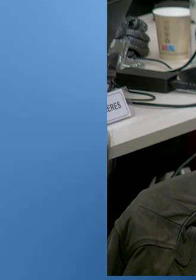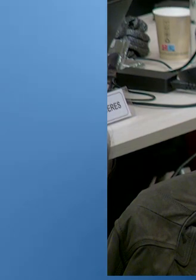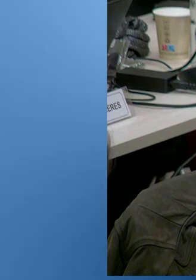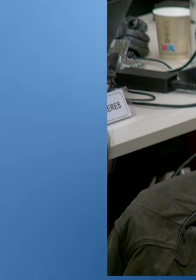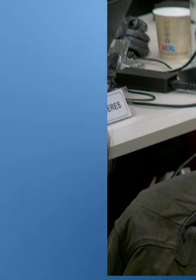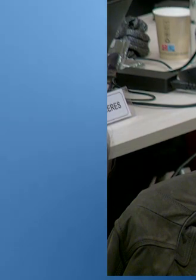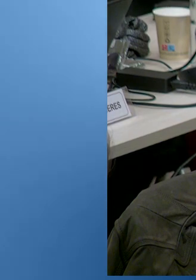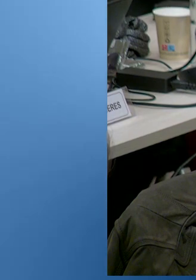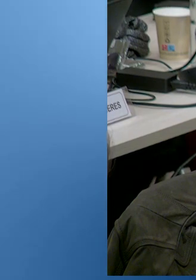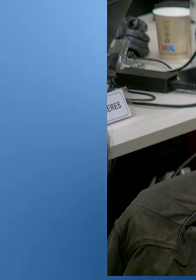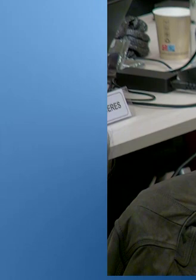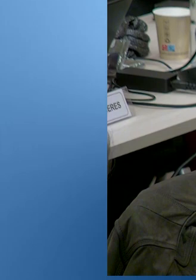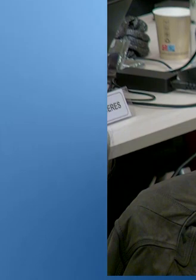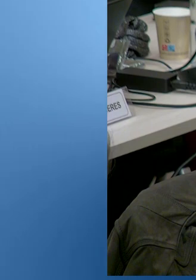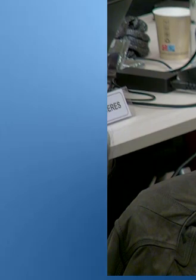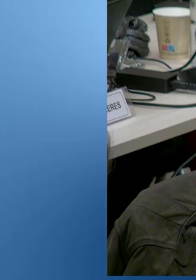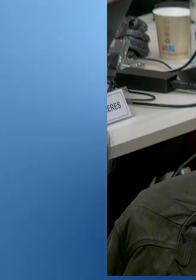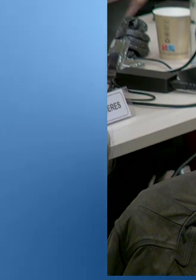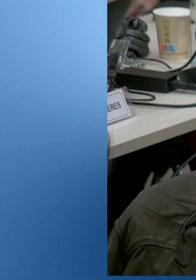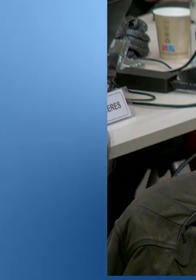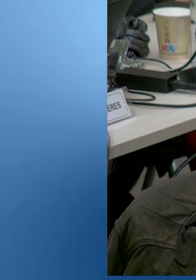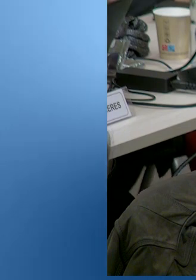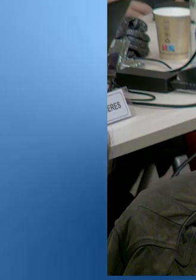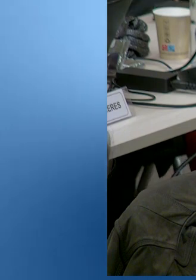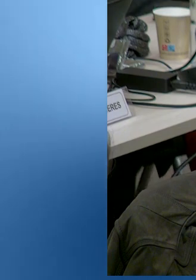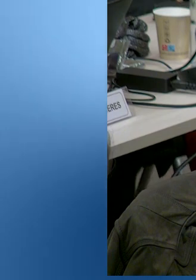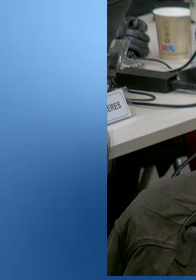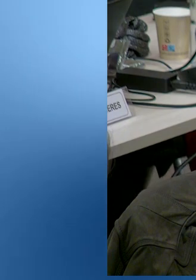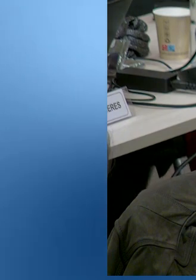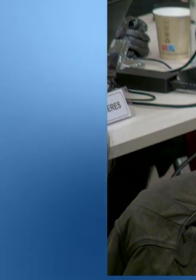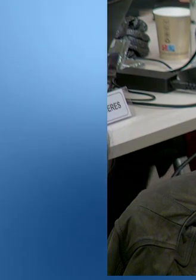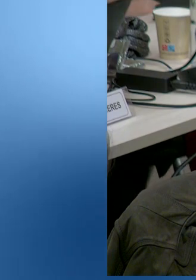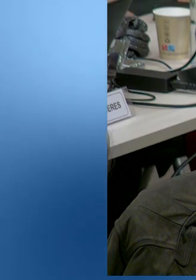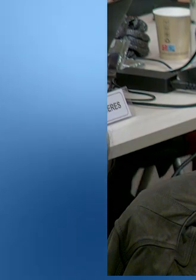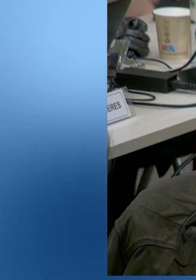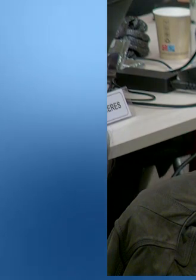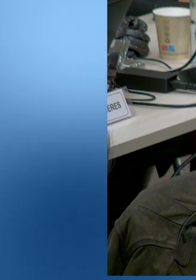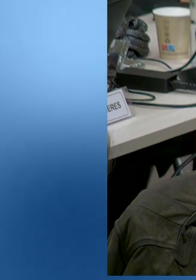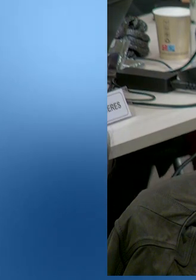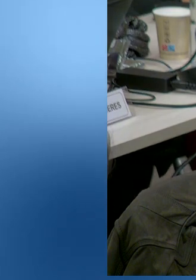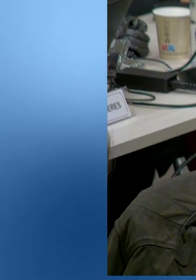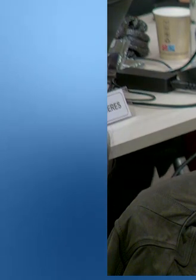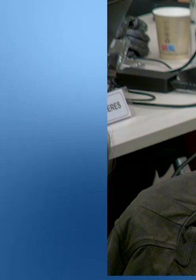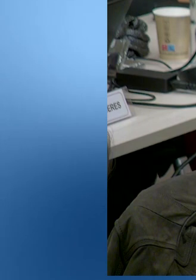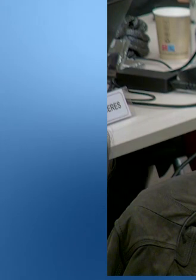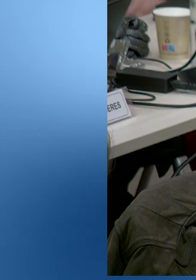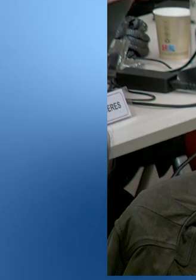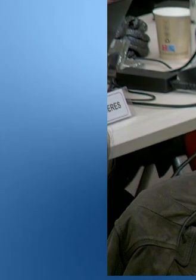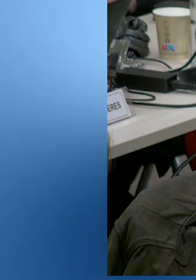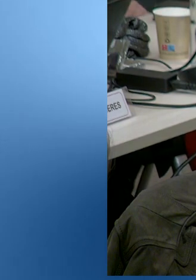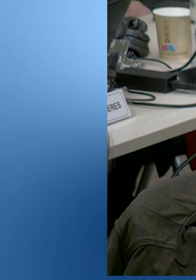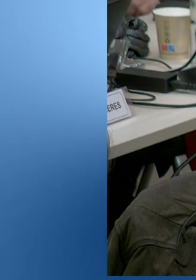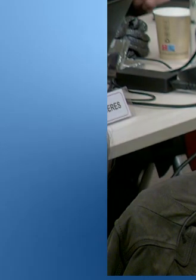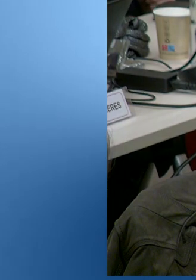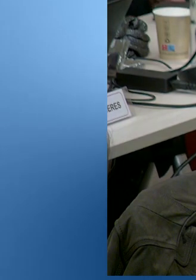arriver à bien comprendre l'étonnant et aboutissant du fonctionnement de cette sélection je je n'ai pas forcément